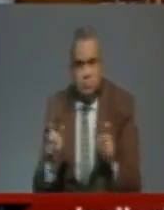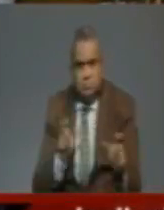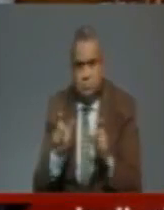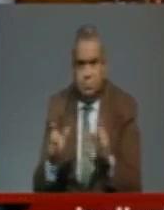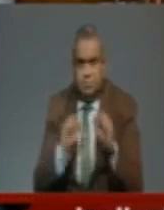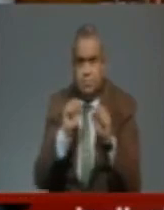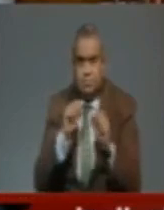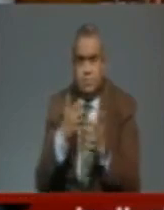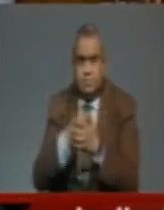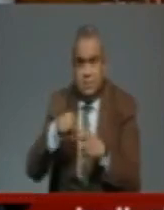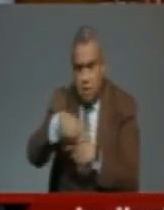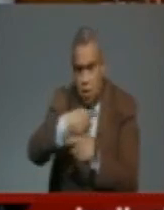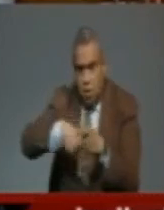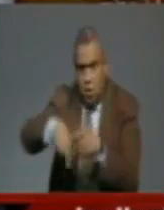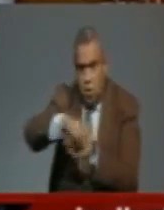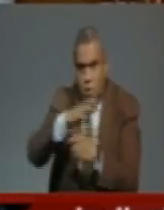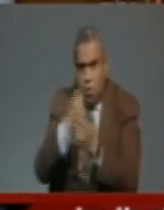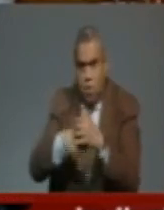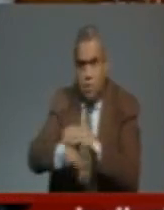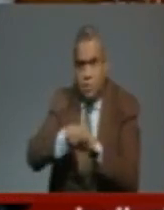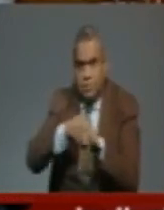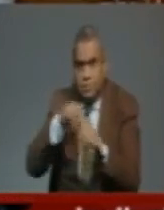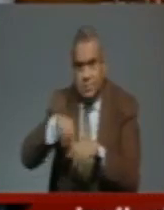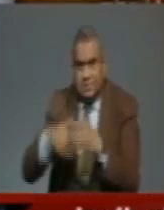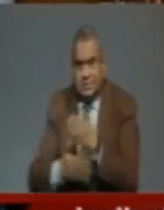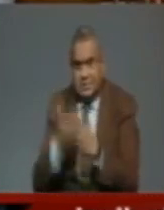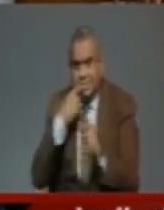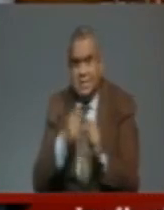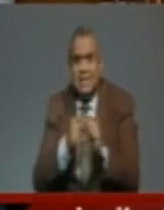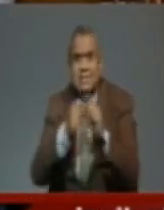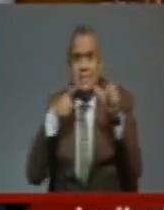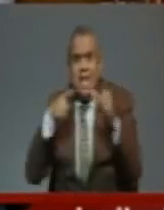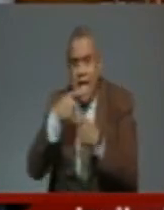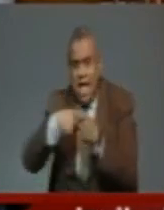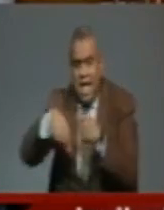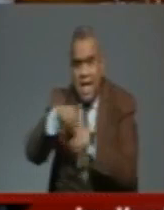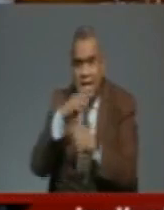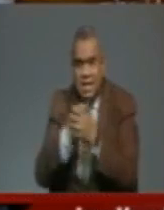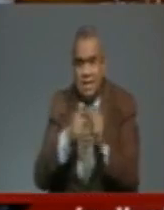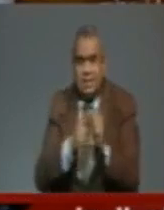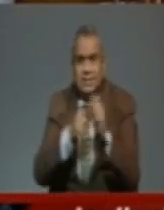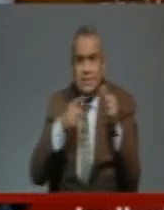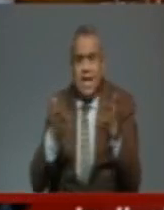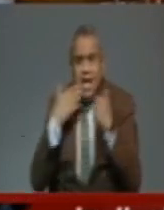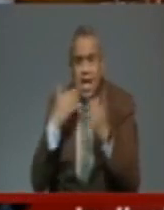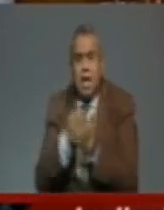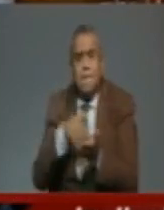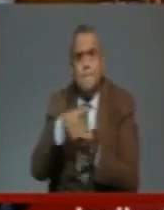الحوض القديم ده هيتحول يا فندم الى سياحه يخوت، يبقى احنا عندنا سياحه يخوت بضايع،